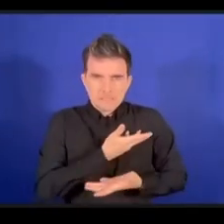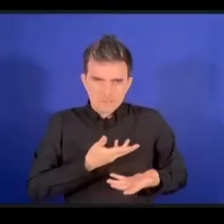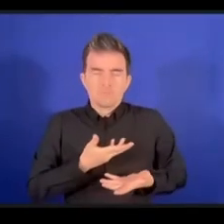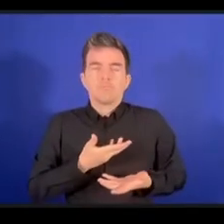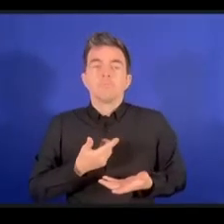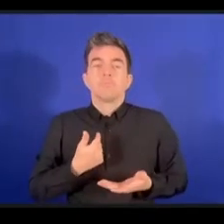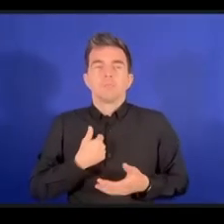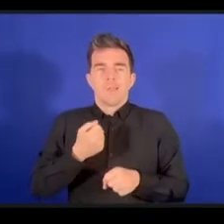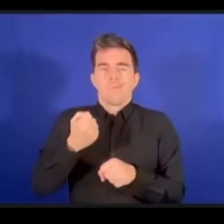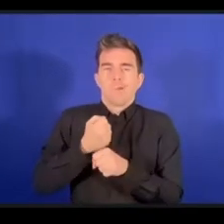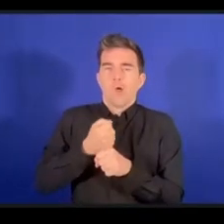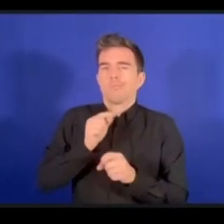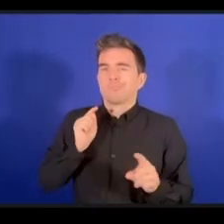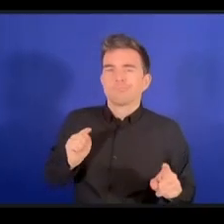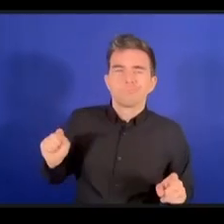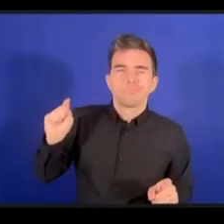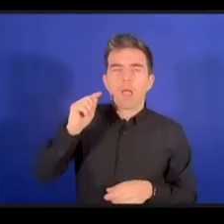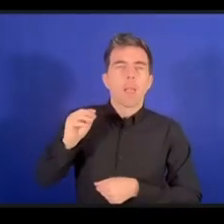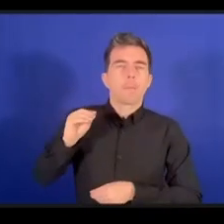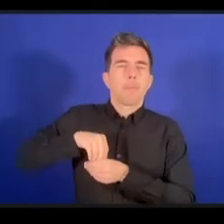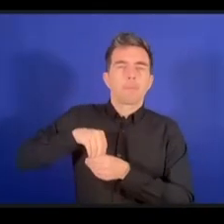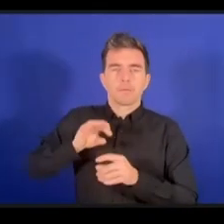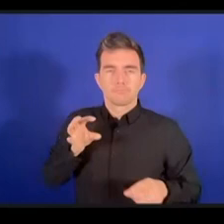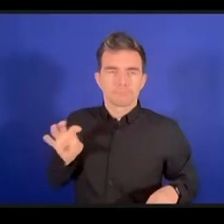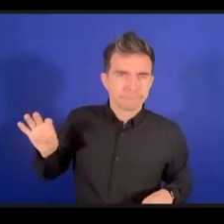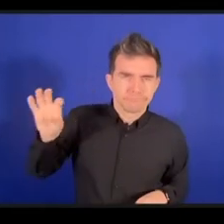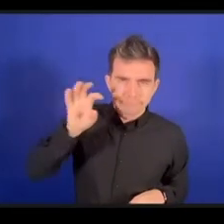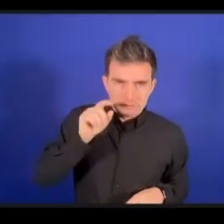有关教育方面的政策，